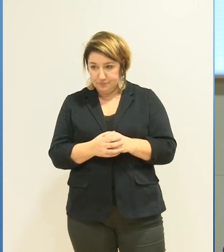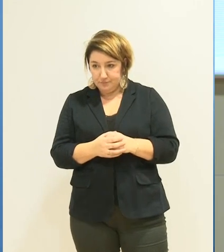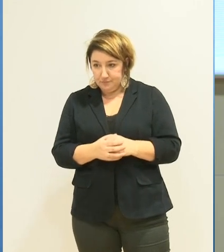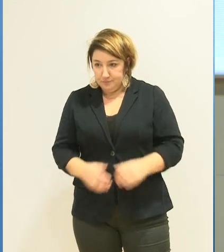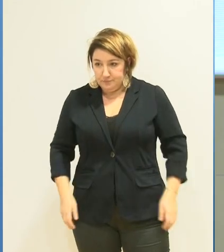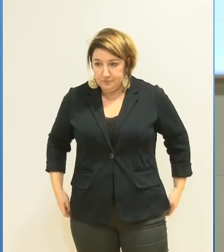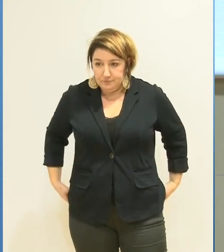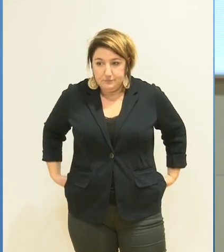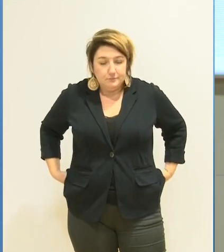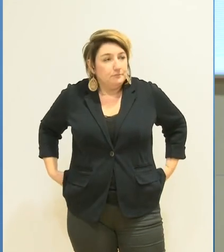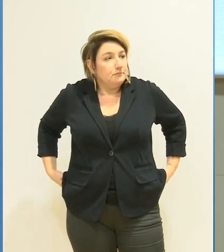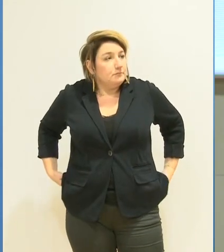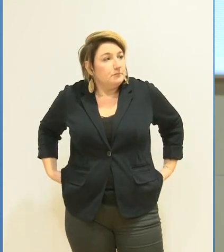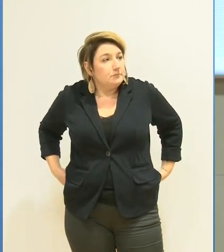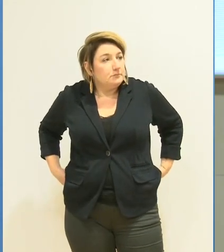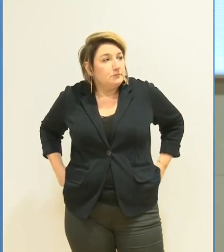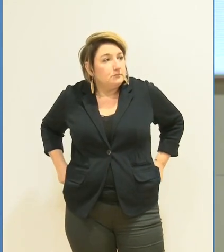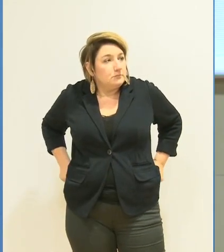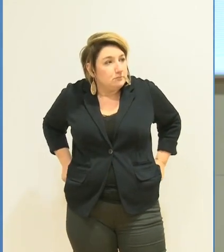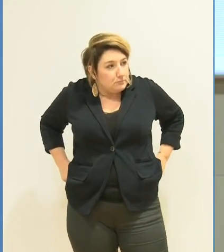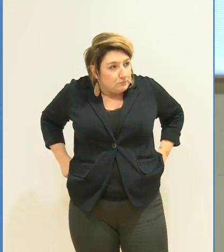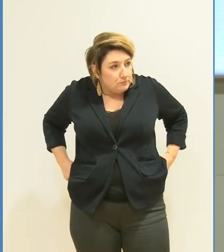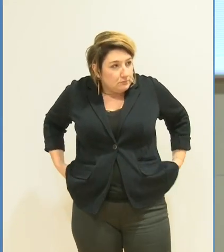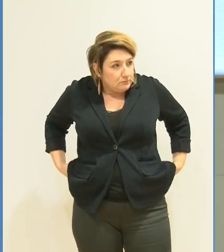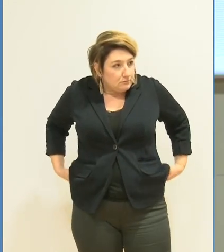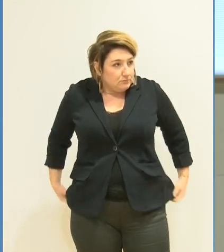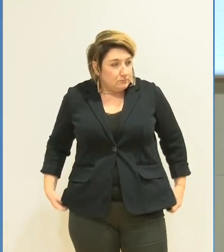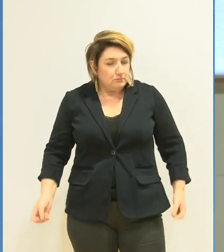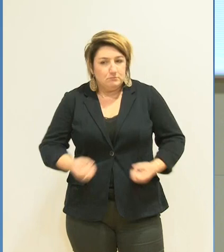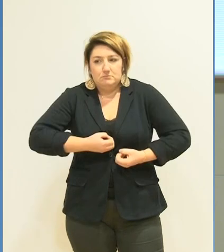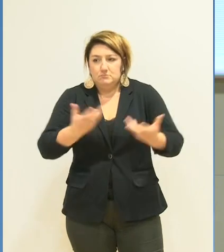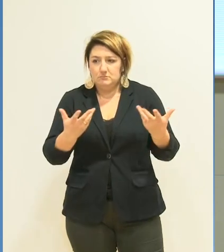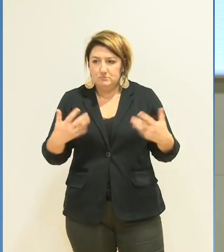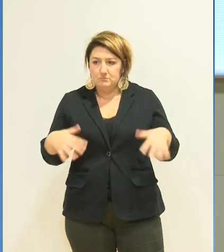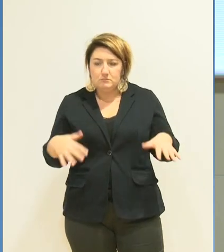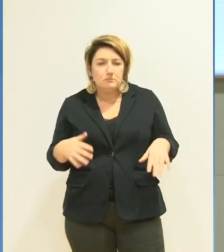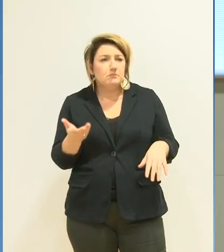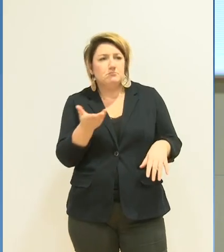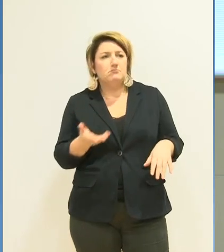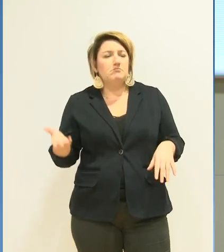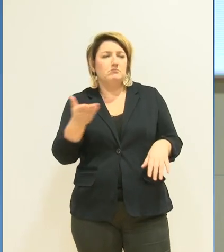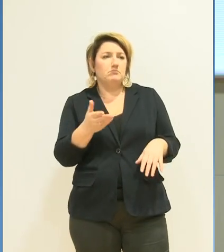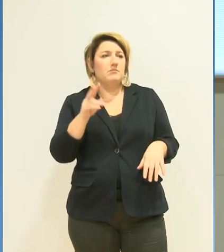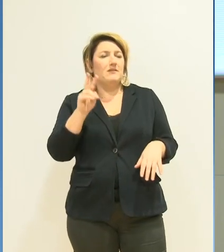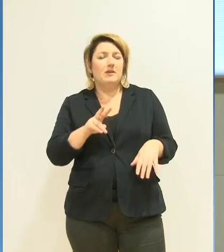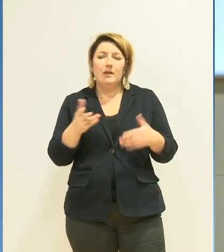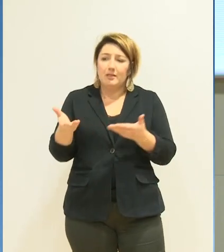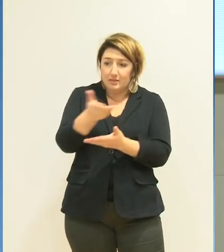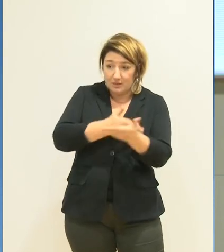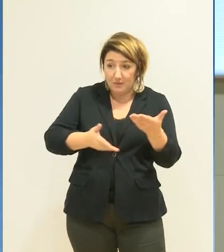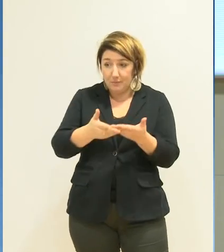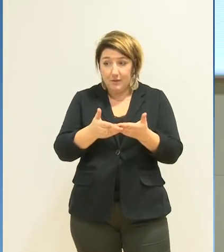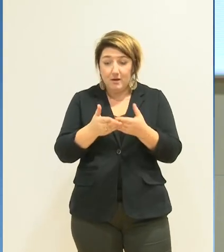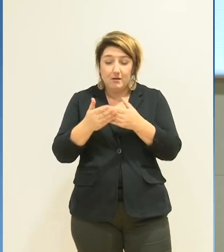s'inscrivent ça a été dit dans un cadre et une trajectoire financière que nous avons porté